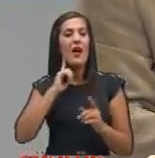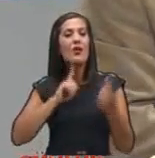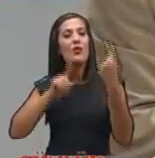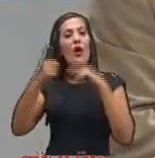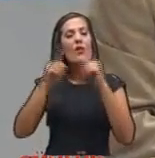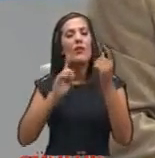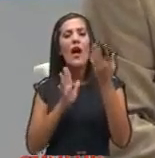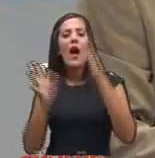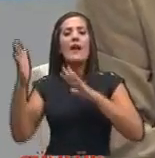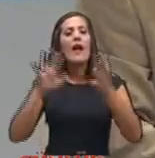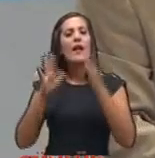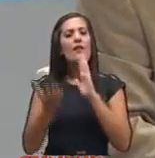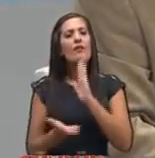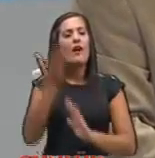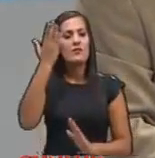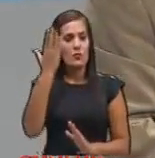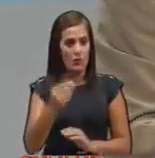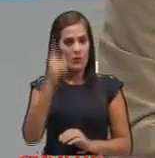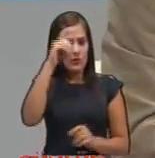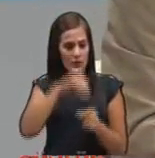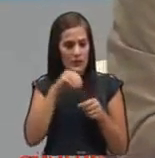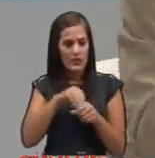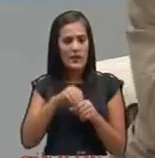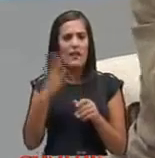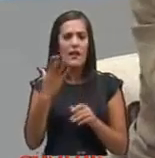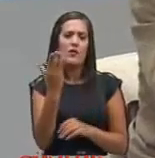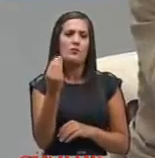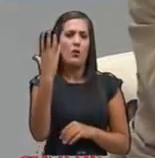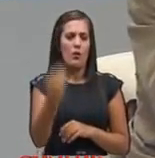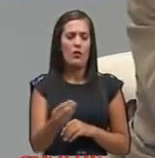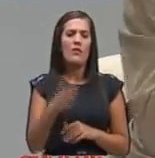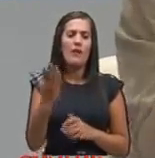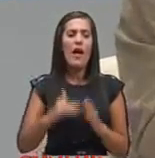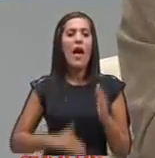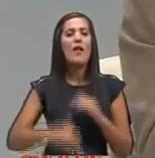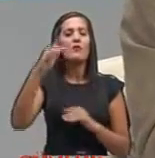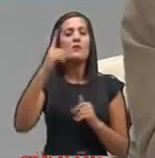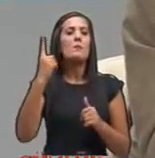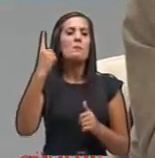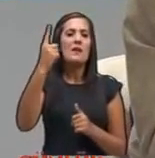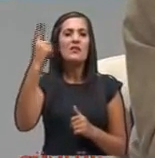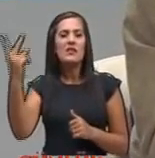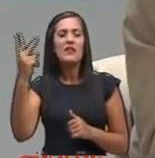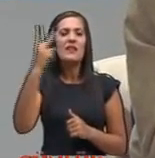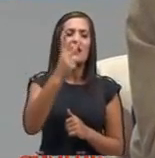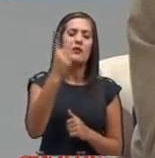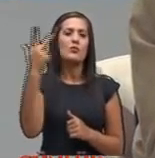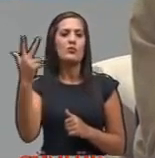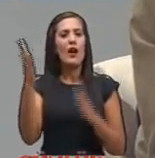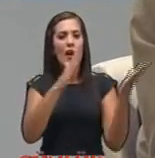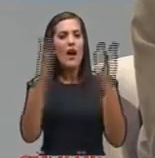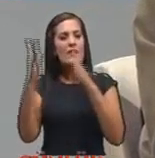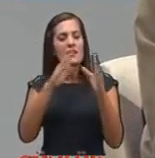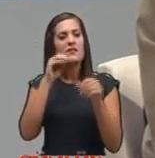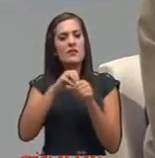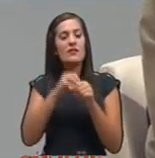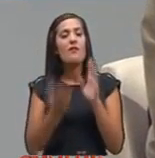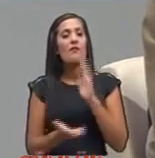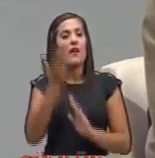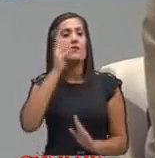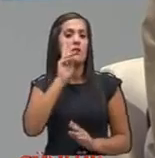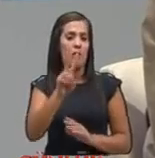harekete maruz ve hareketli bölgelerinde daha çok olur. Mesela en üst birinci ve ikinci, üçüncü arasında görülme